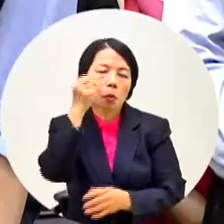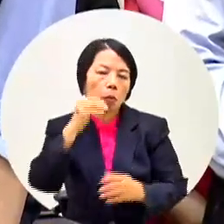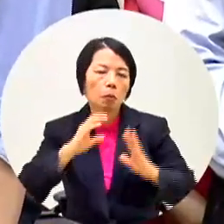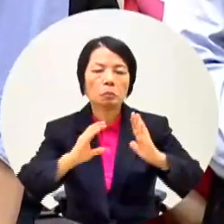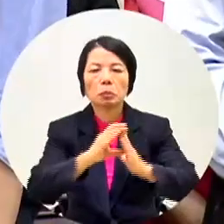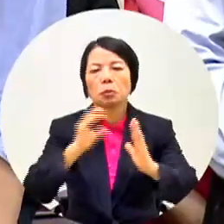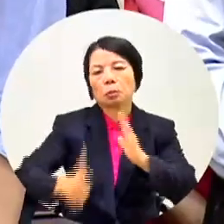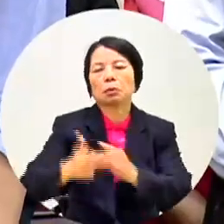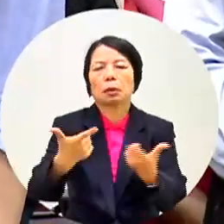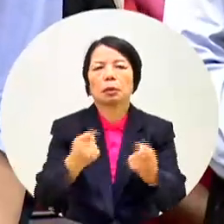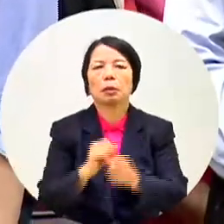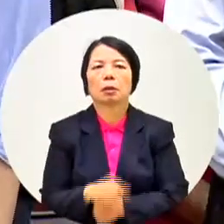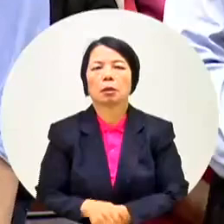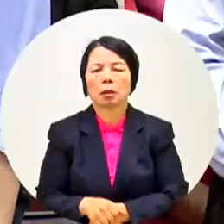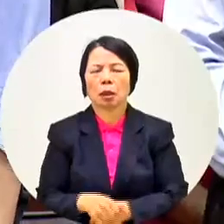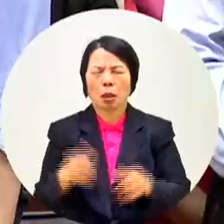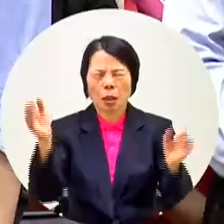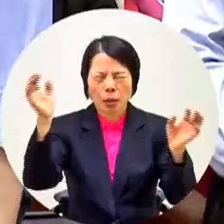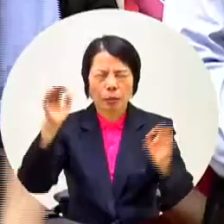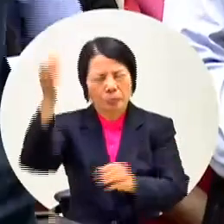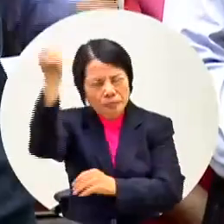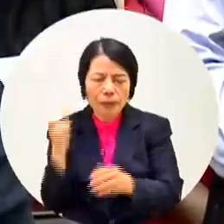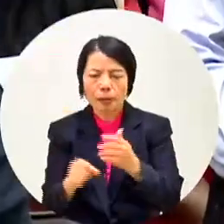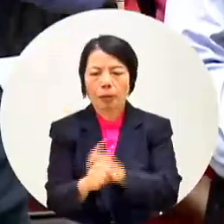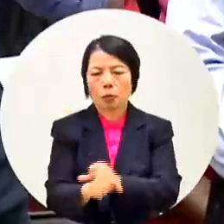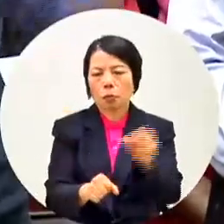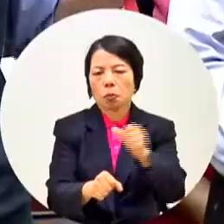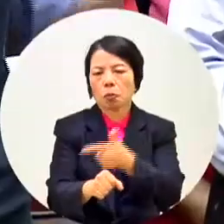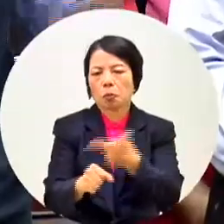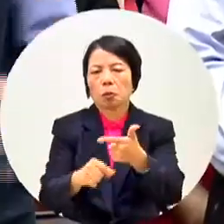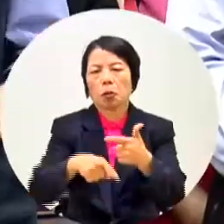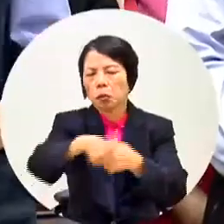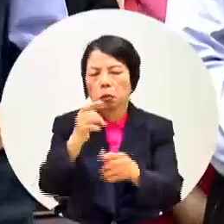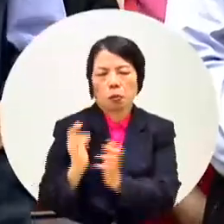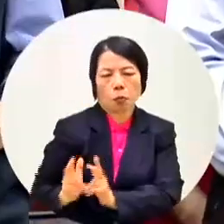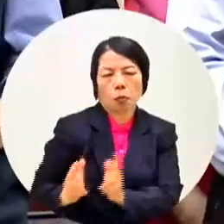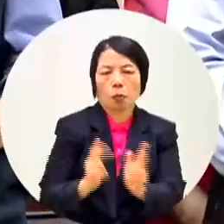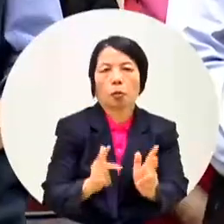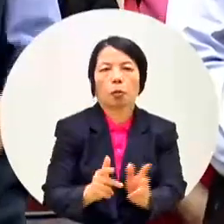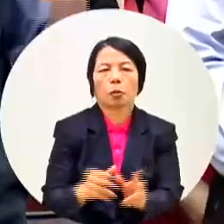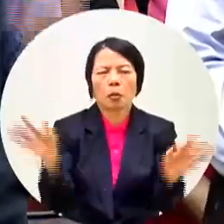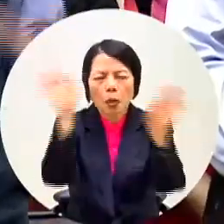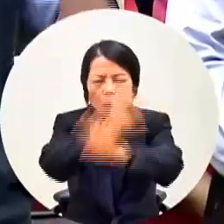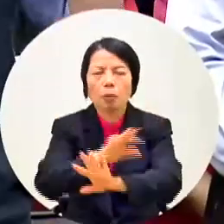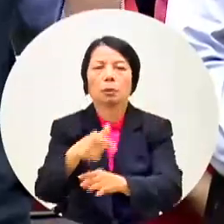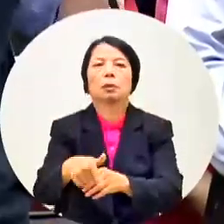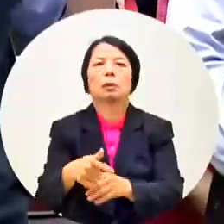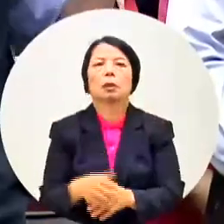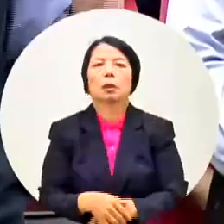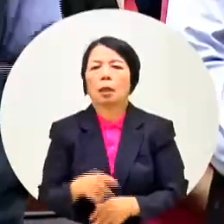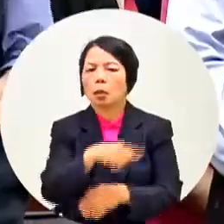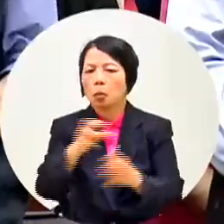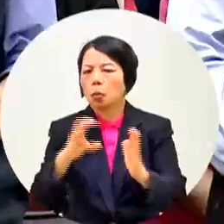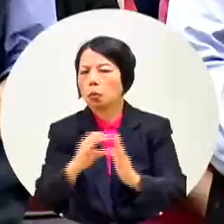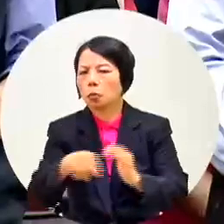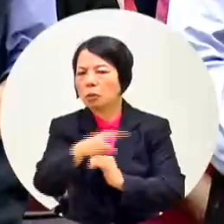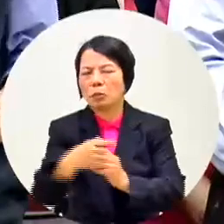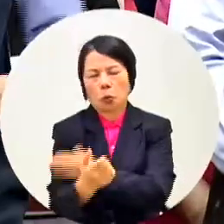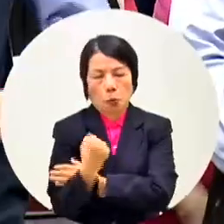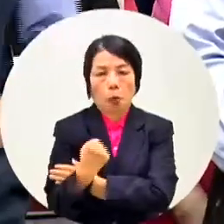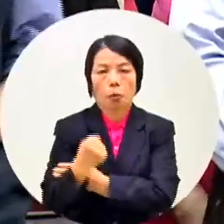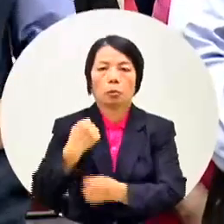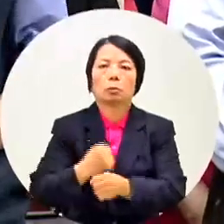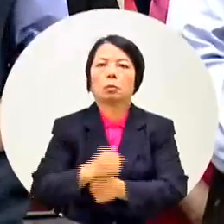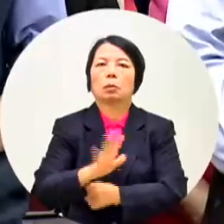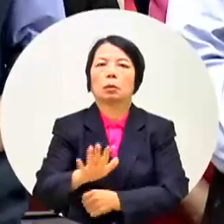半夜。我们农业局吴局长都是不停地在冲，还有几个局处长都是卖了命在干，我们就是希望把高雄整个冲起来。